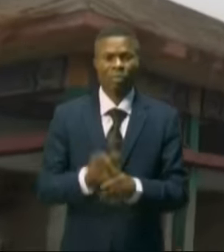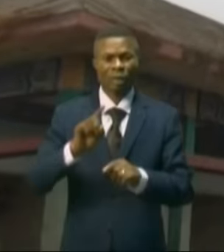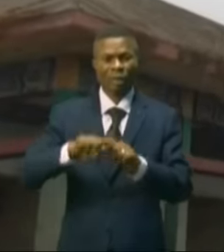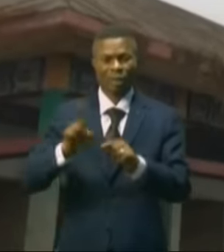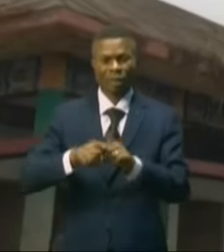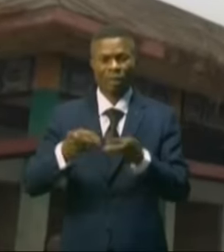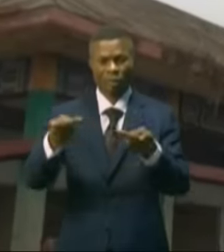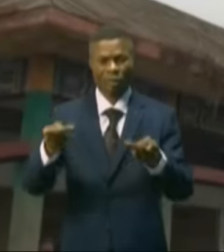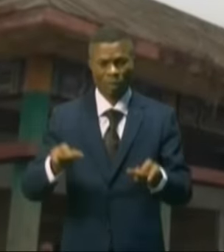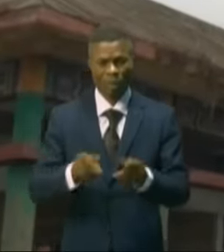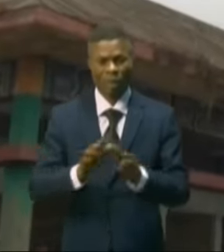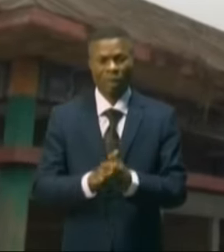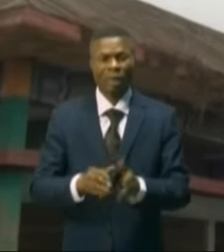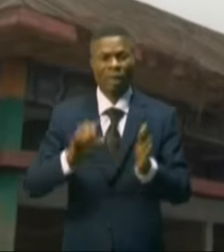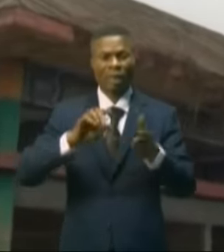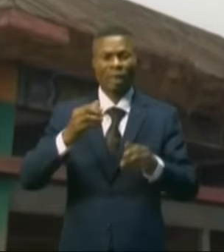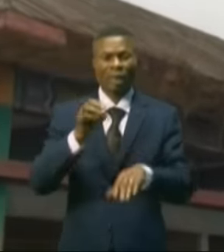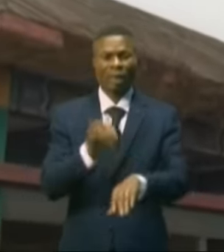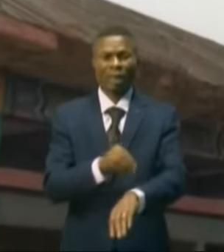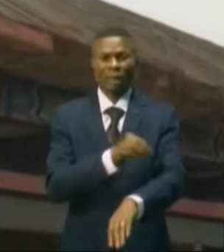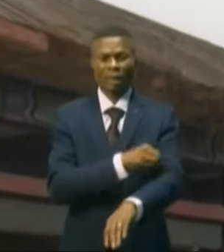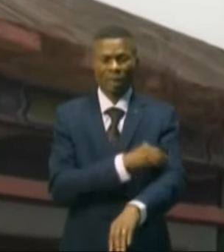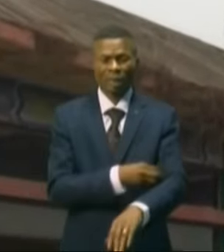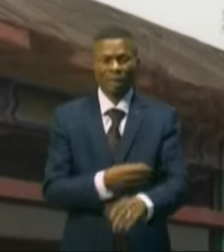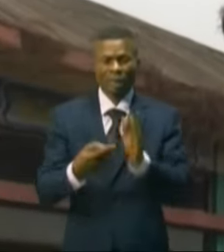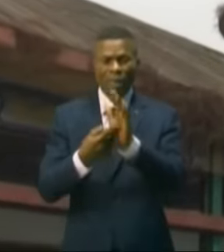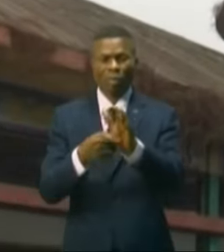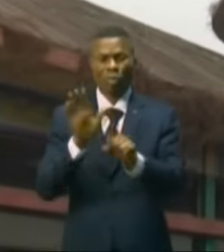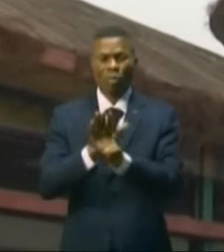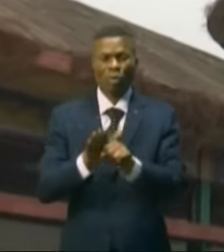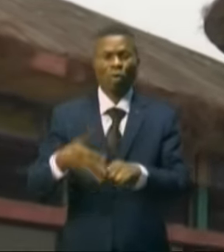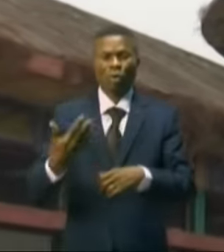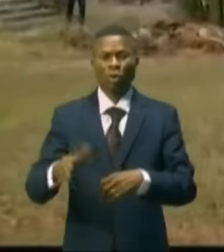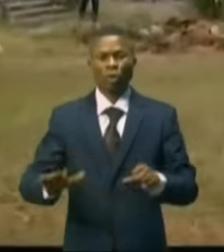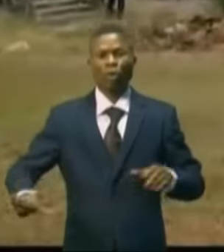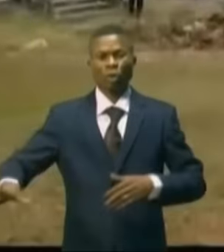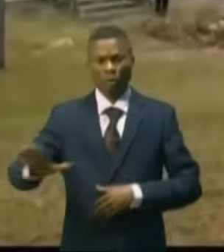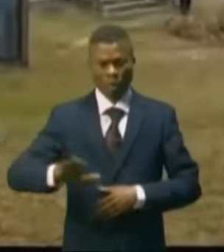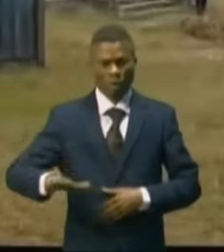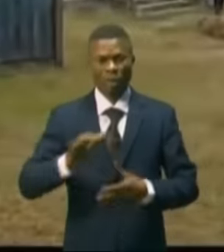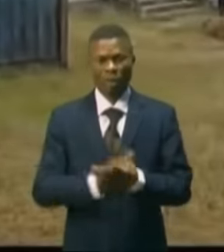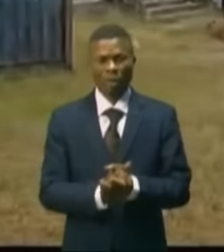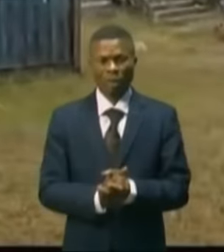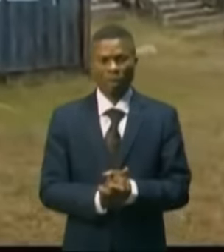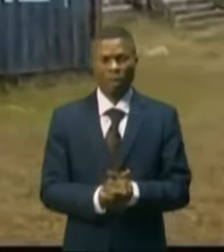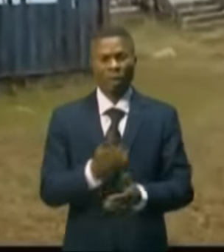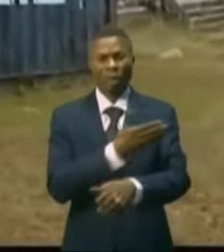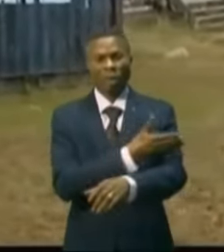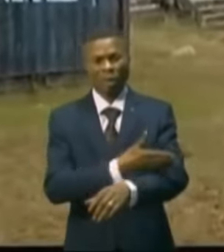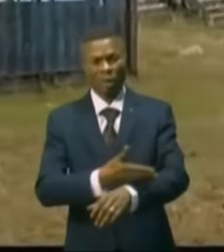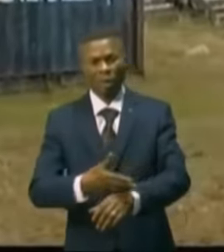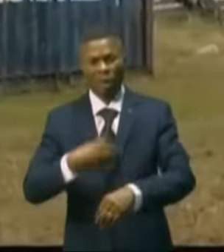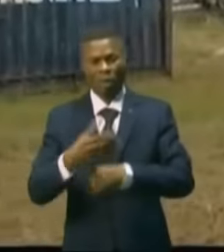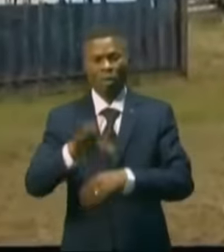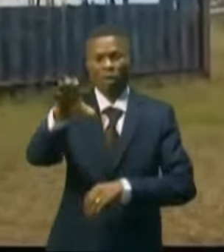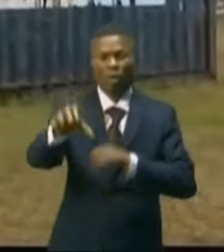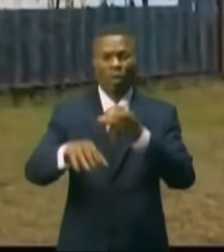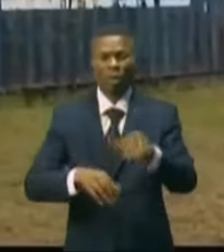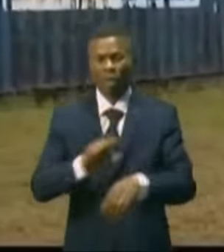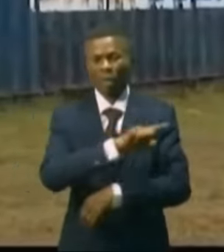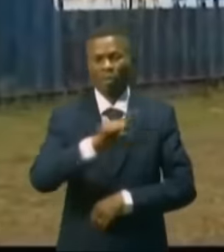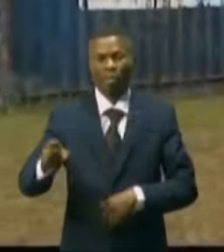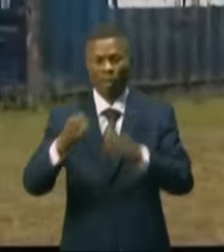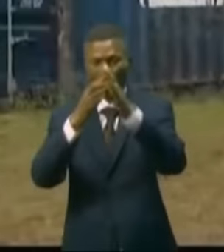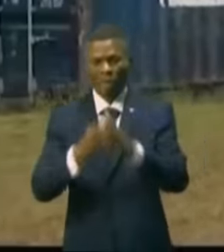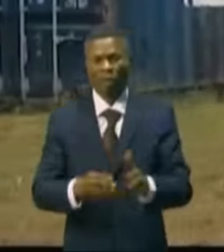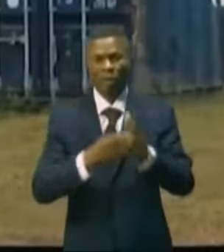et des léopards, symboles de la biodiversité du pays. Sa décadence a commencé avec le pillage de